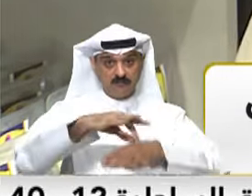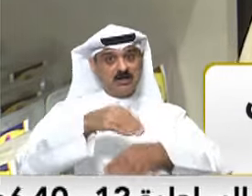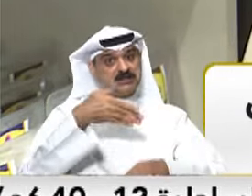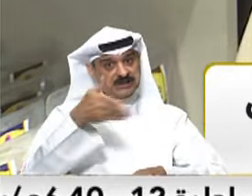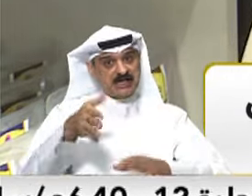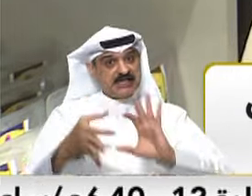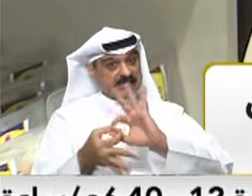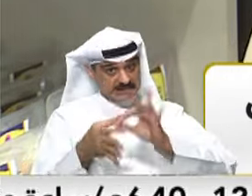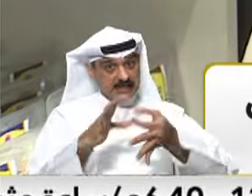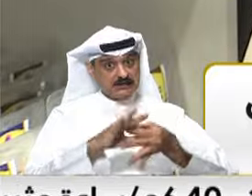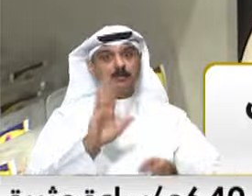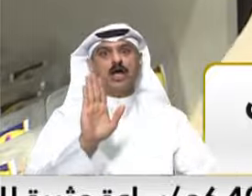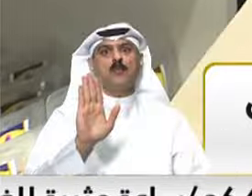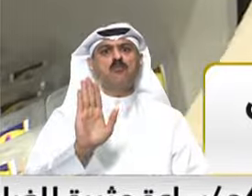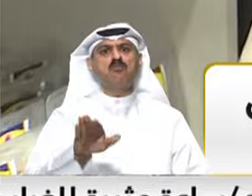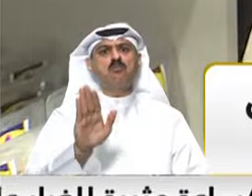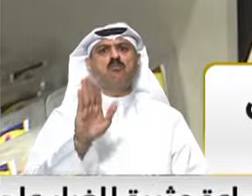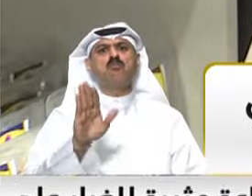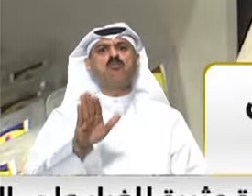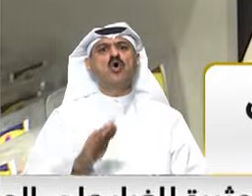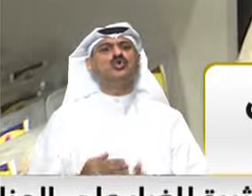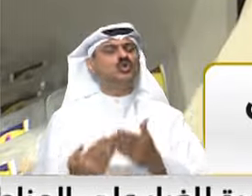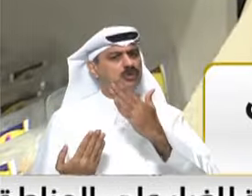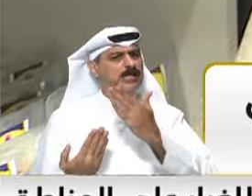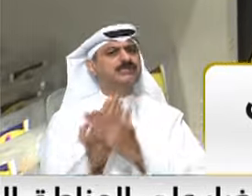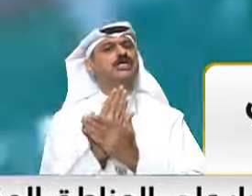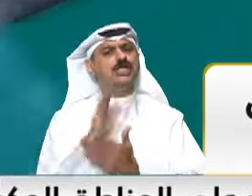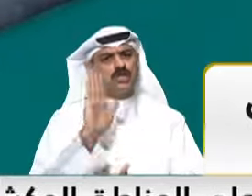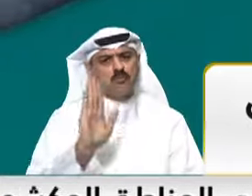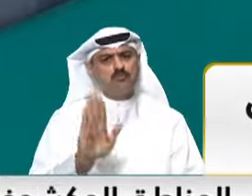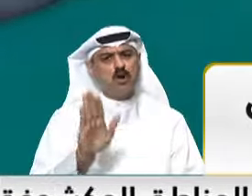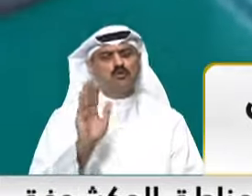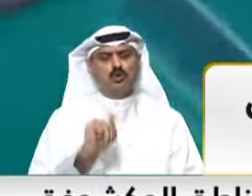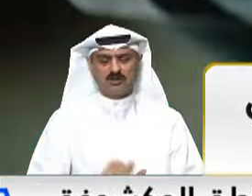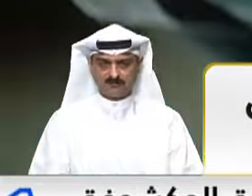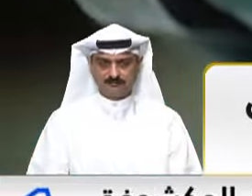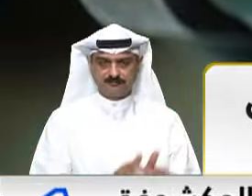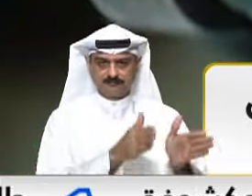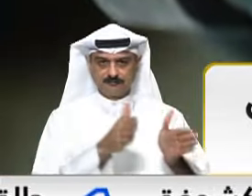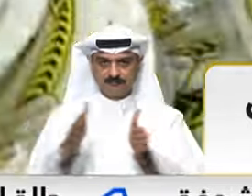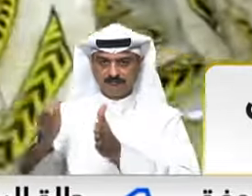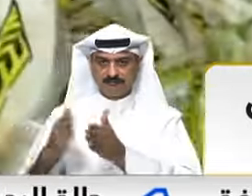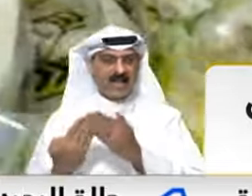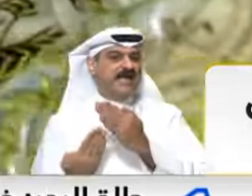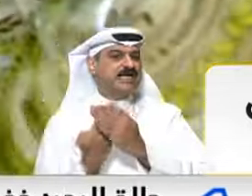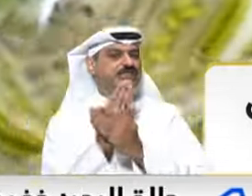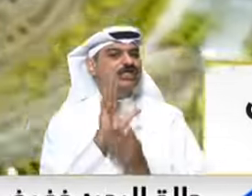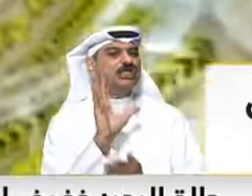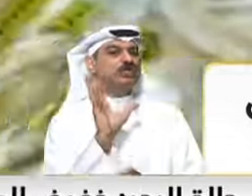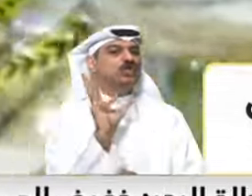الجمعية يلقى منتجات طازجة بإنتاج اليوم يوميا. هذا العمل الجديد بالنسبة لي